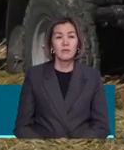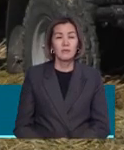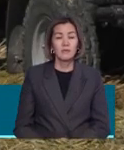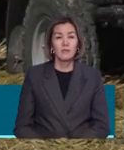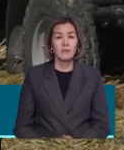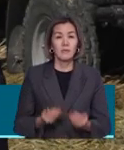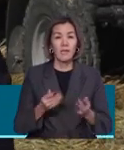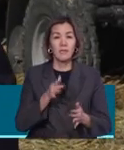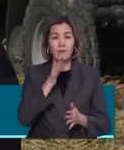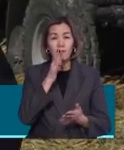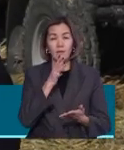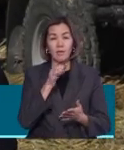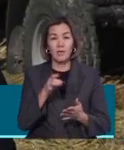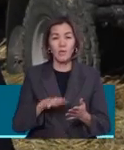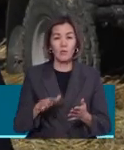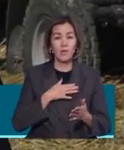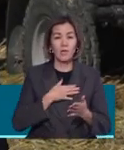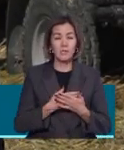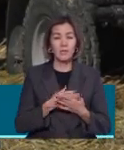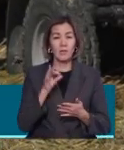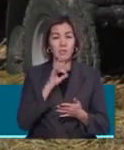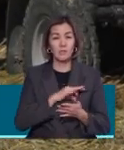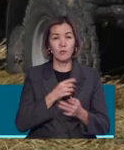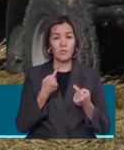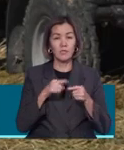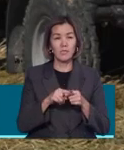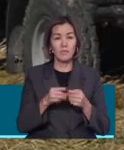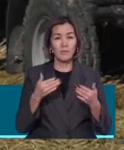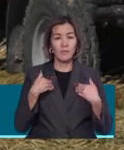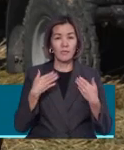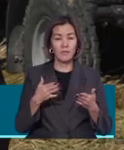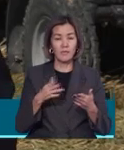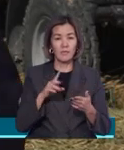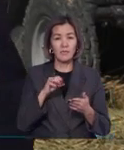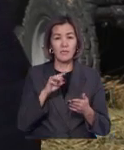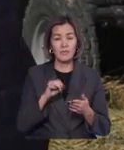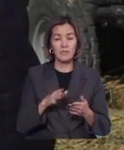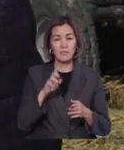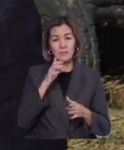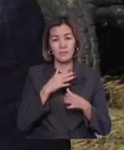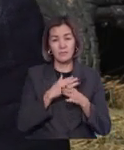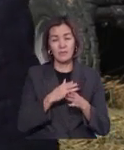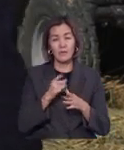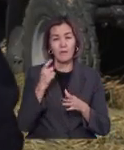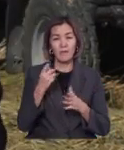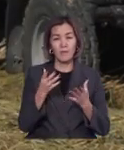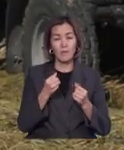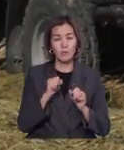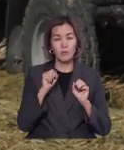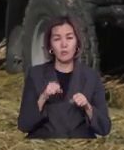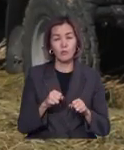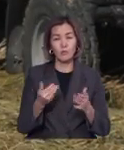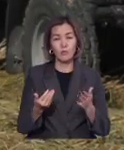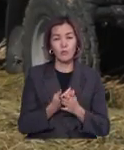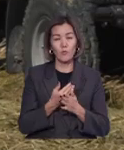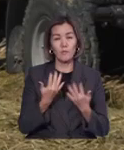В настоящее время в районе активно используется техника, предоставленная в лизинг. Эта мера помогает фермерам получить доступ к